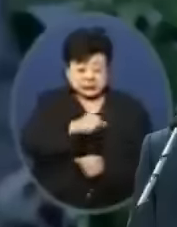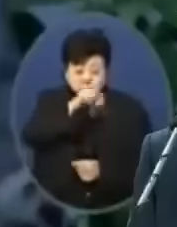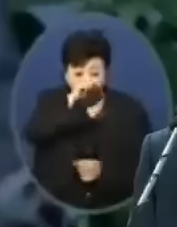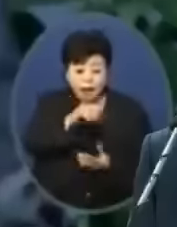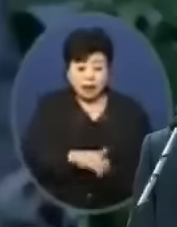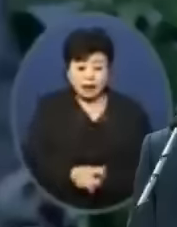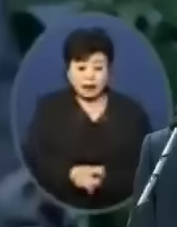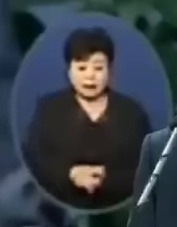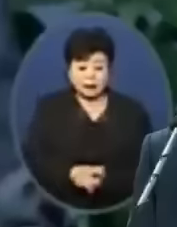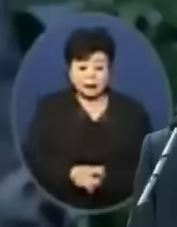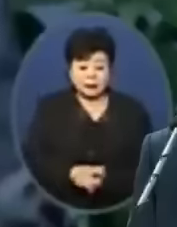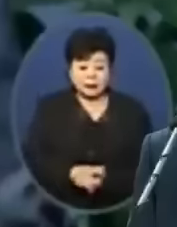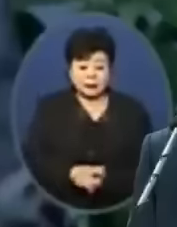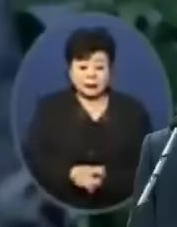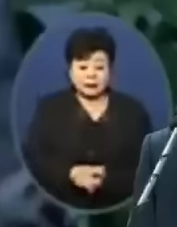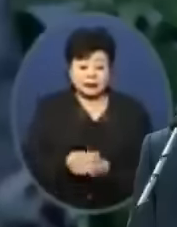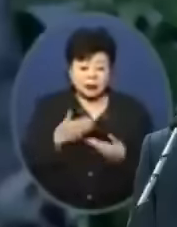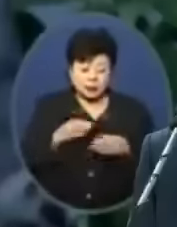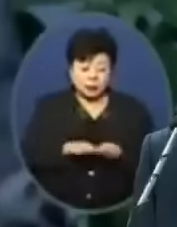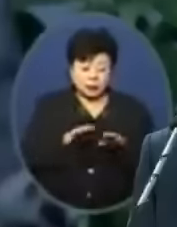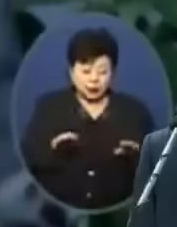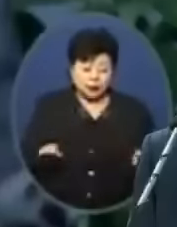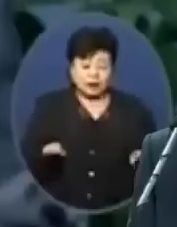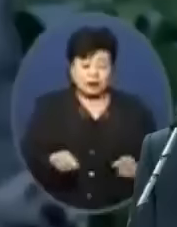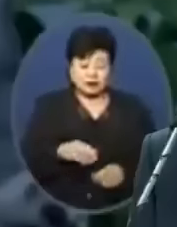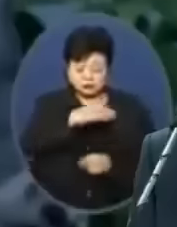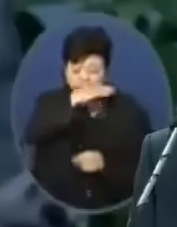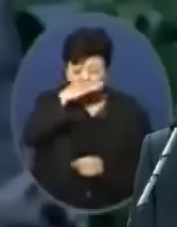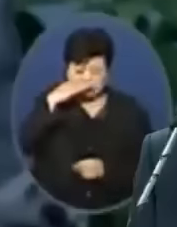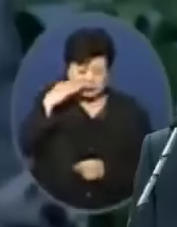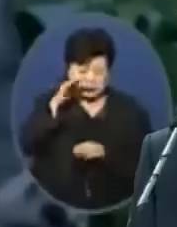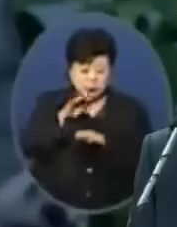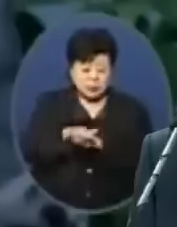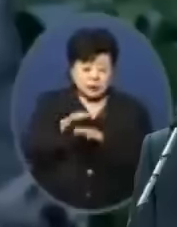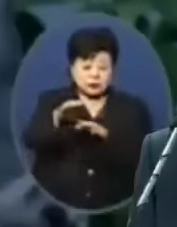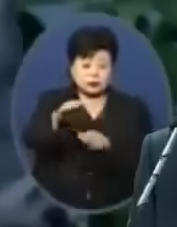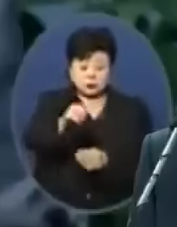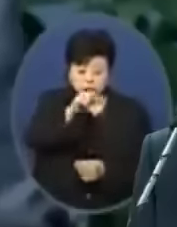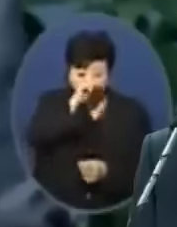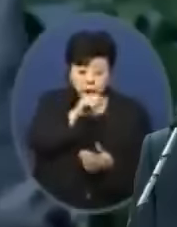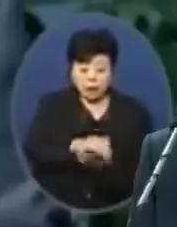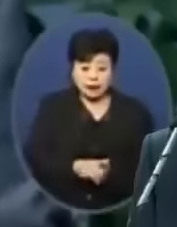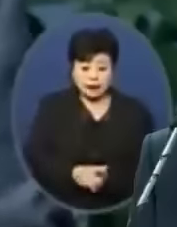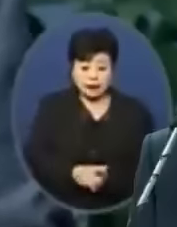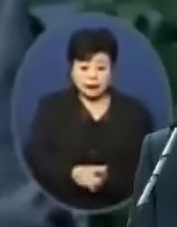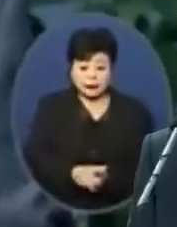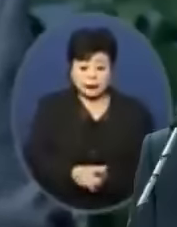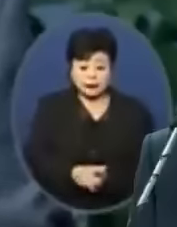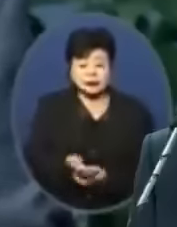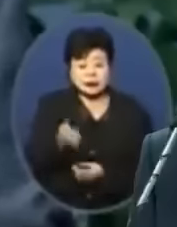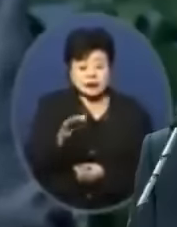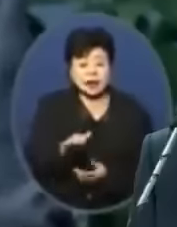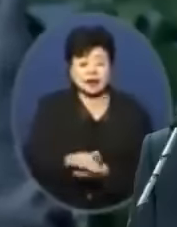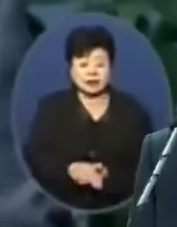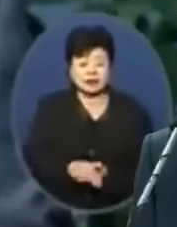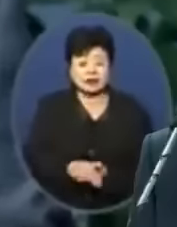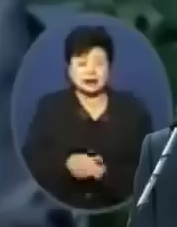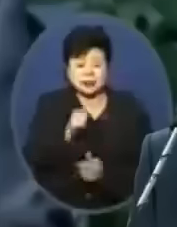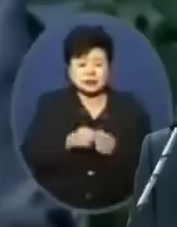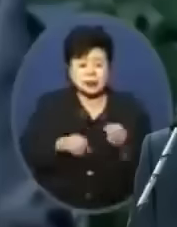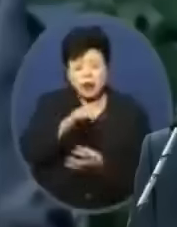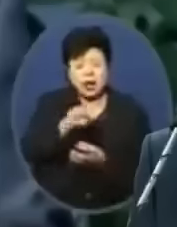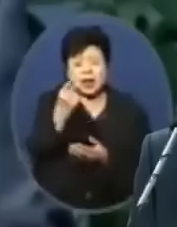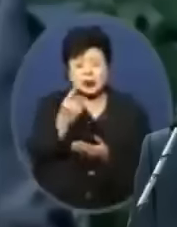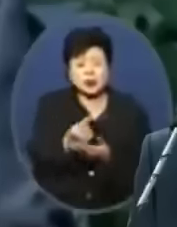일입니다. 고요하고 잠잠하고 점잖하게 예배 드렸습니다. 좋습니다. 그러나 나가서 시험과